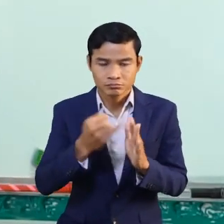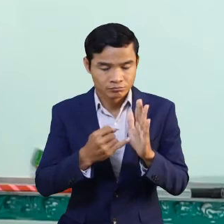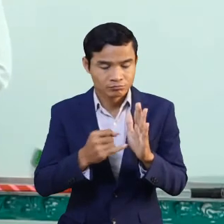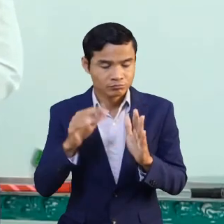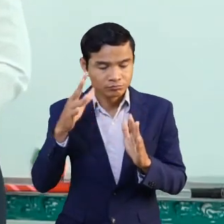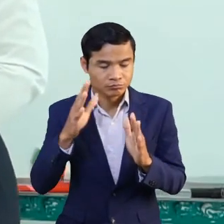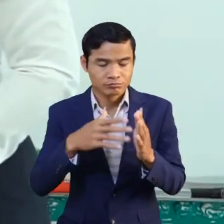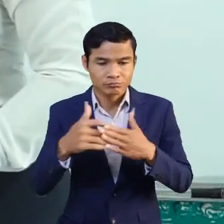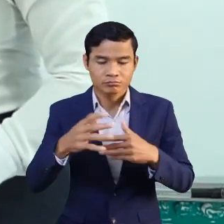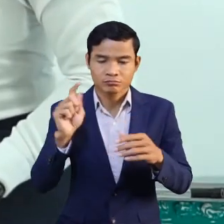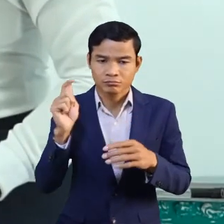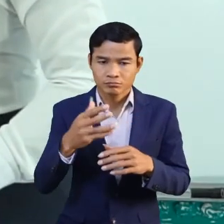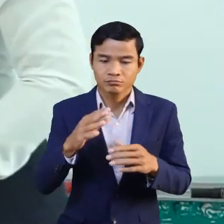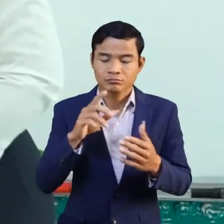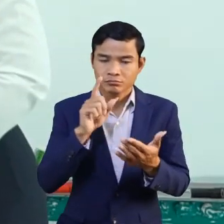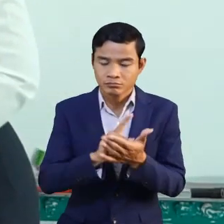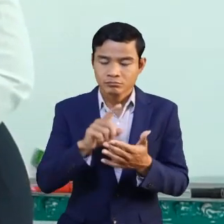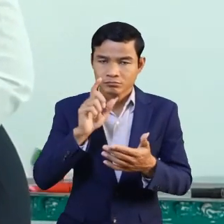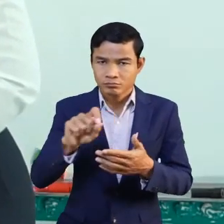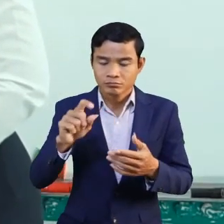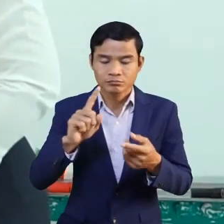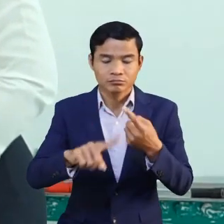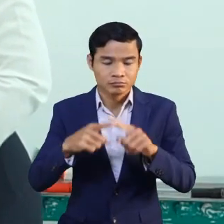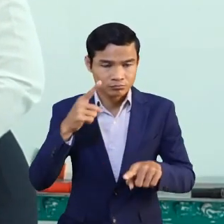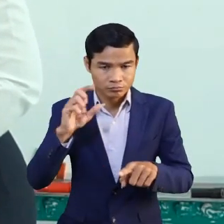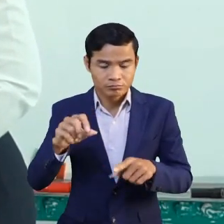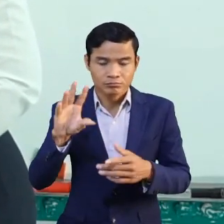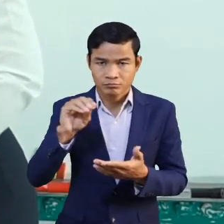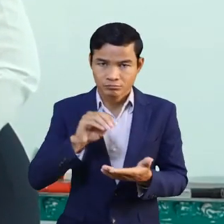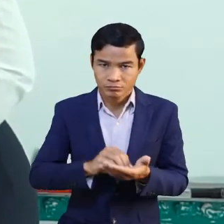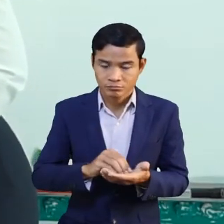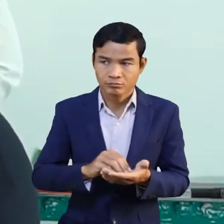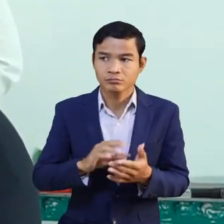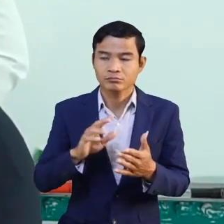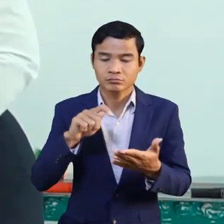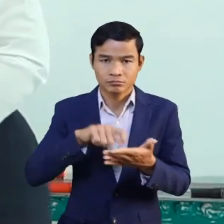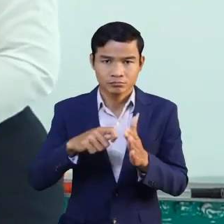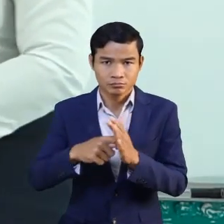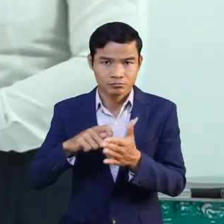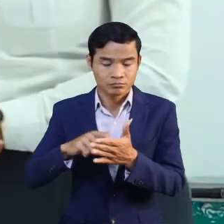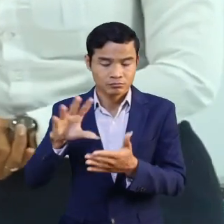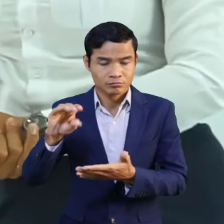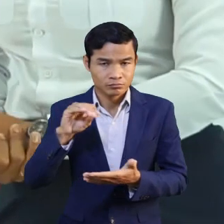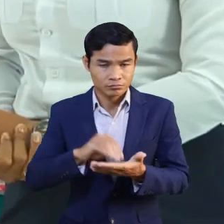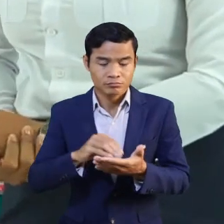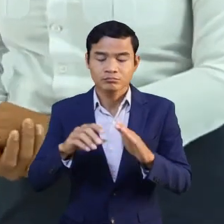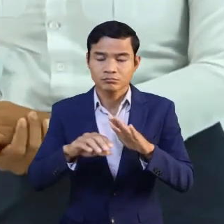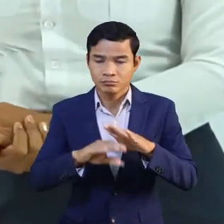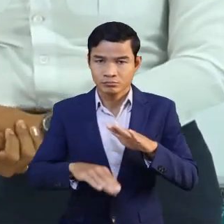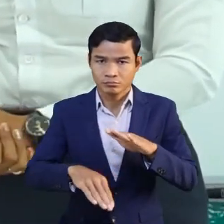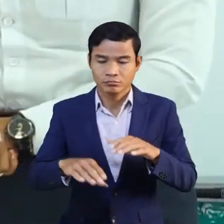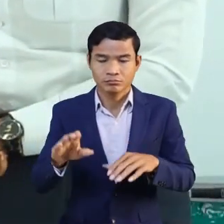ក៏បានដែរណាកូនមិនគូទេកូនសរសេររបស់លេខជួយដេកនិងជួយឈរឬកូនចំឡងខ្លឹមសារខាងក្រោមនេះណា